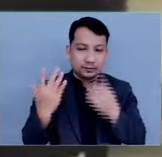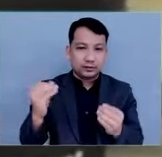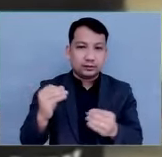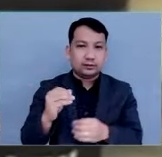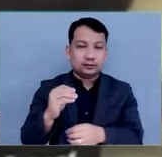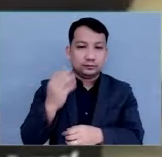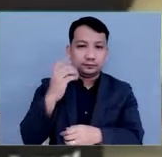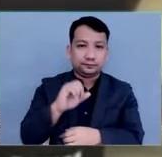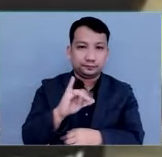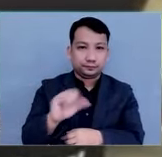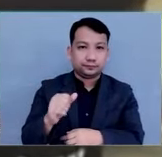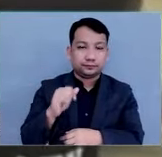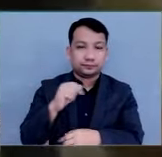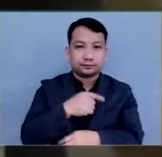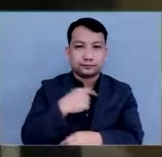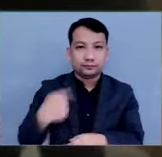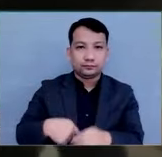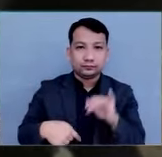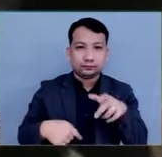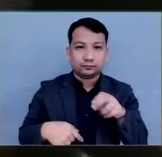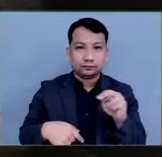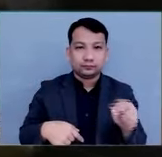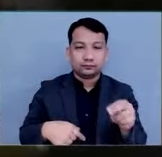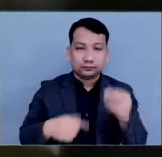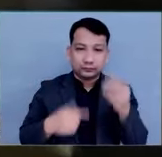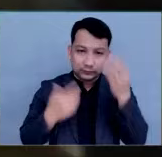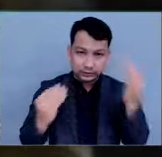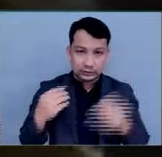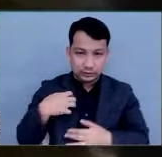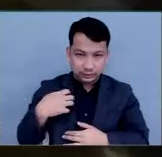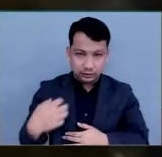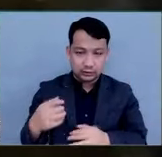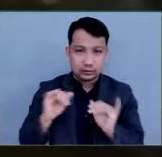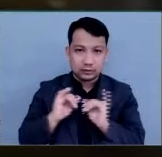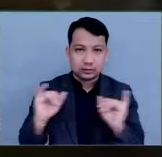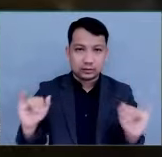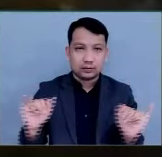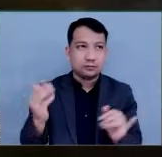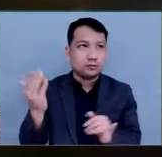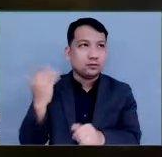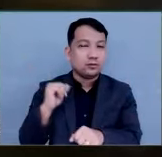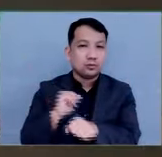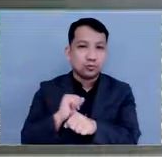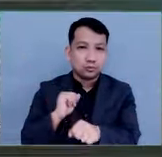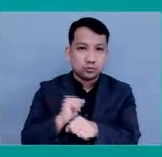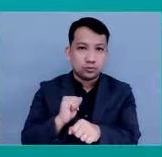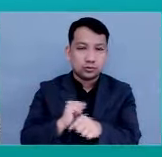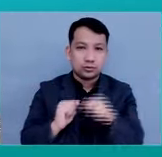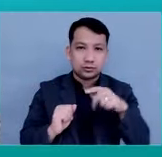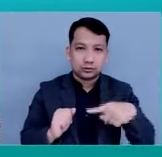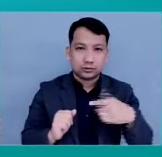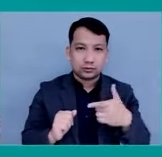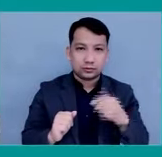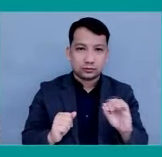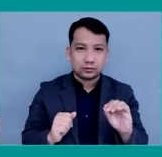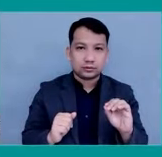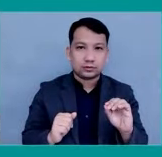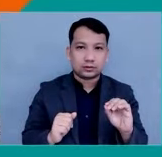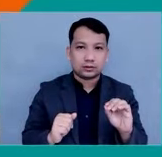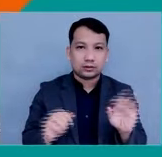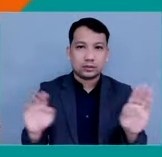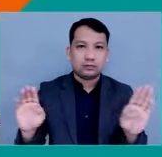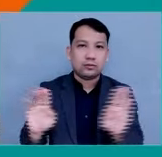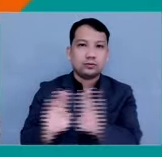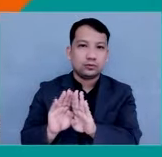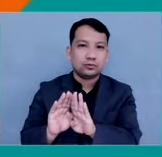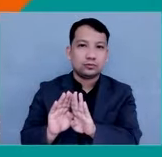Singh at Chinese na si alias Chen. Ayon sa polis, parehas na dati nagtatrabaho sa Pogo ang dalawa. Dahil nga nag-close na, naban